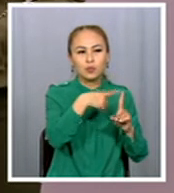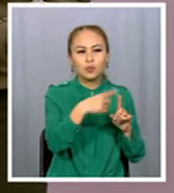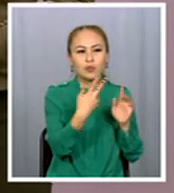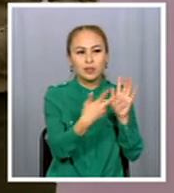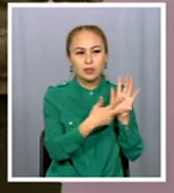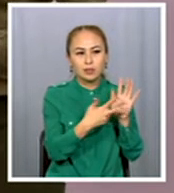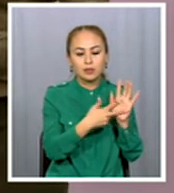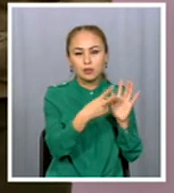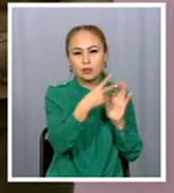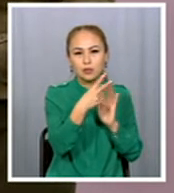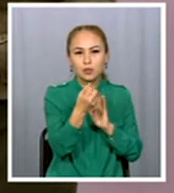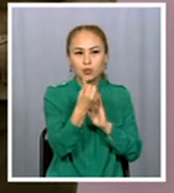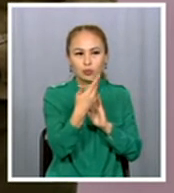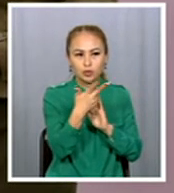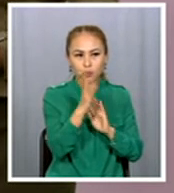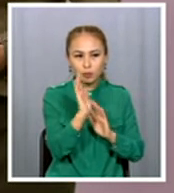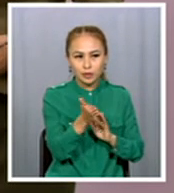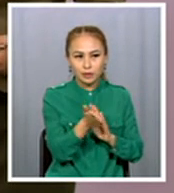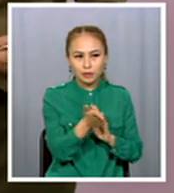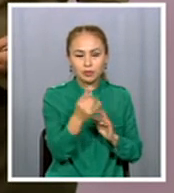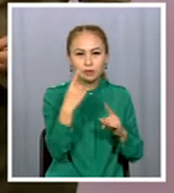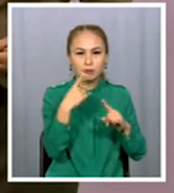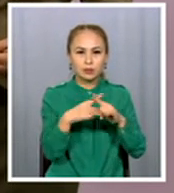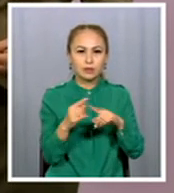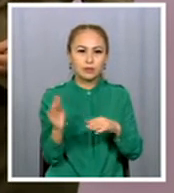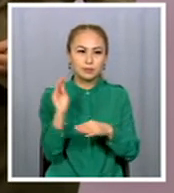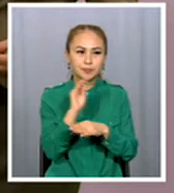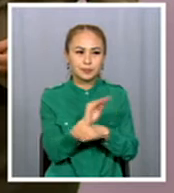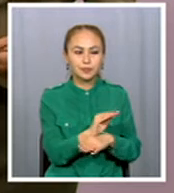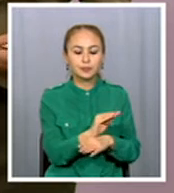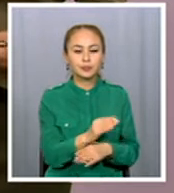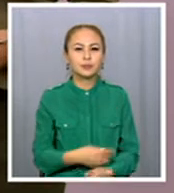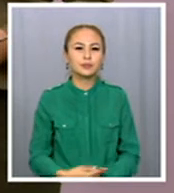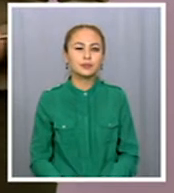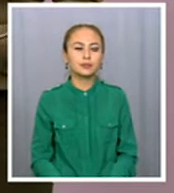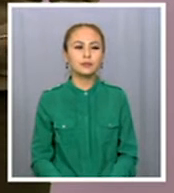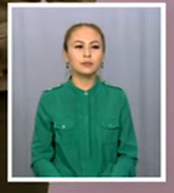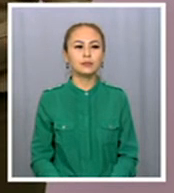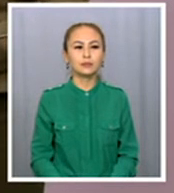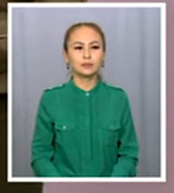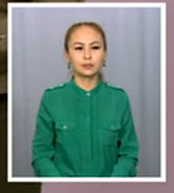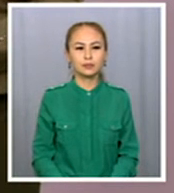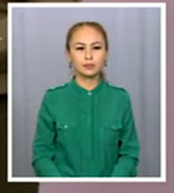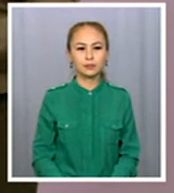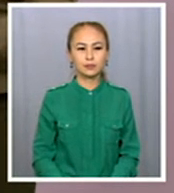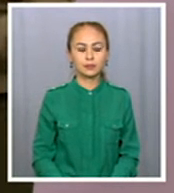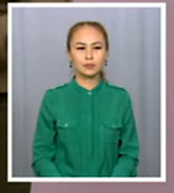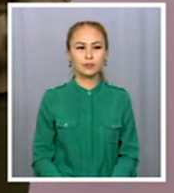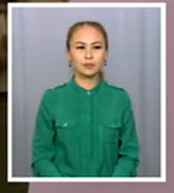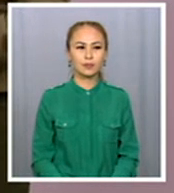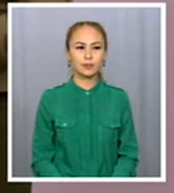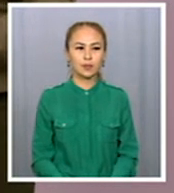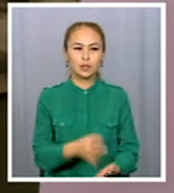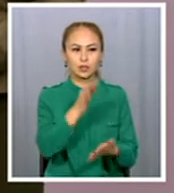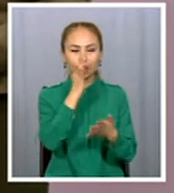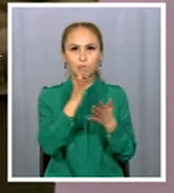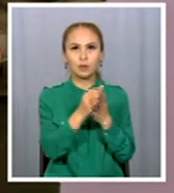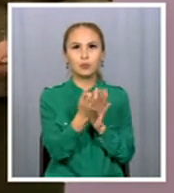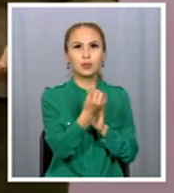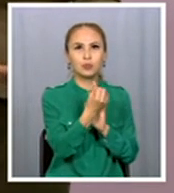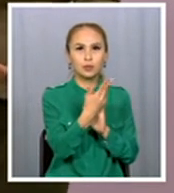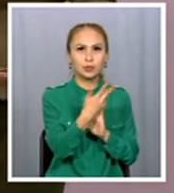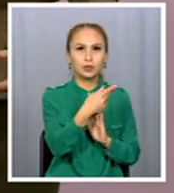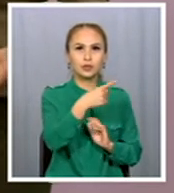қосындысын анықтаймыз 13-ке тең. Жанына x әріптік көбейткішті жазамыз. Жауабы